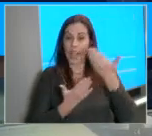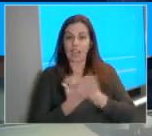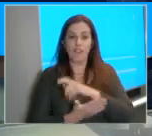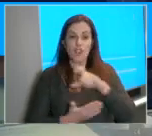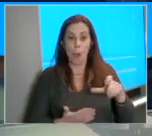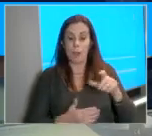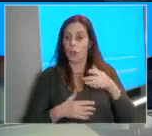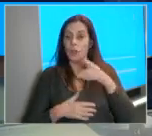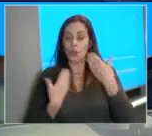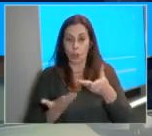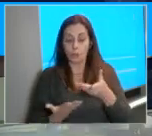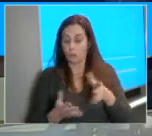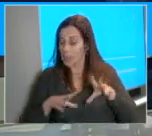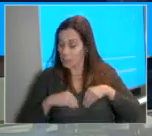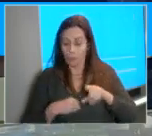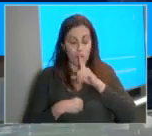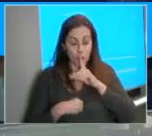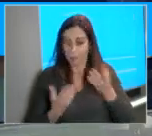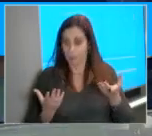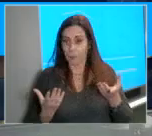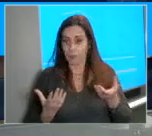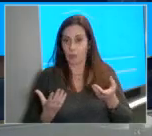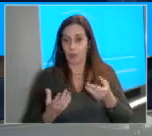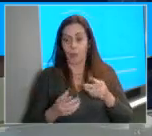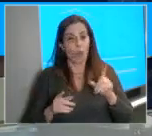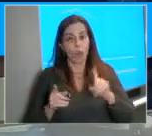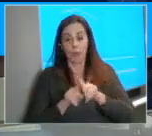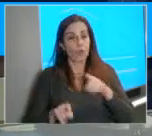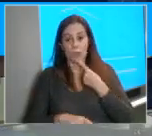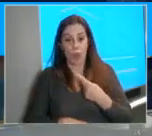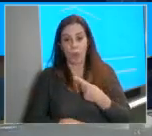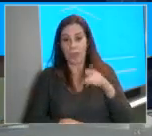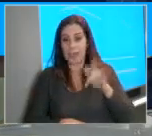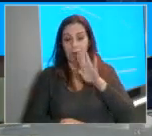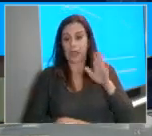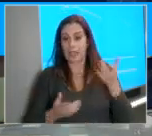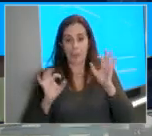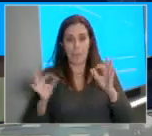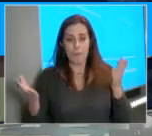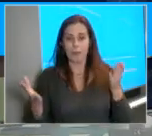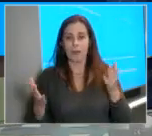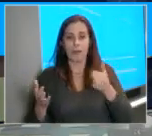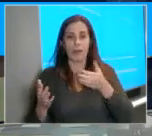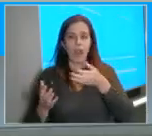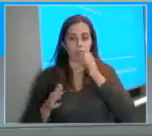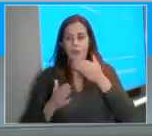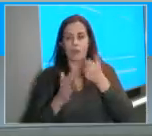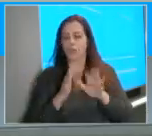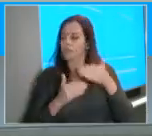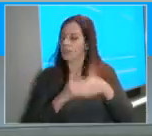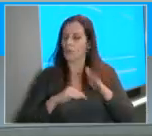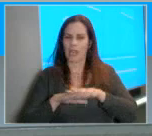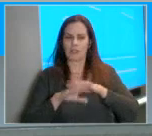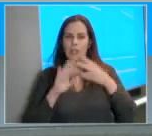אישום, אם הם נותנים לזה הכשר ושותקים וסותמים את הפה, בניגוד למה שהם אמרו נגד ביבי, אז באמת, כדאי שהם יזוזו הצד, כדאי שיסיימו